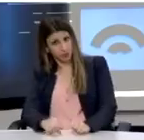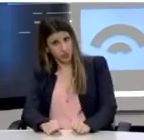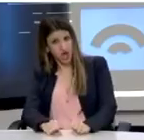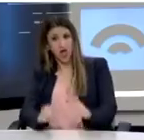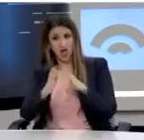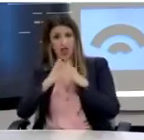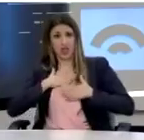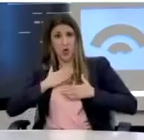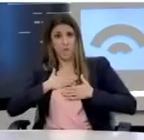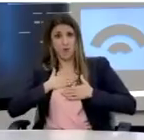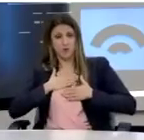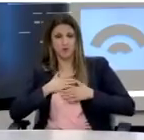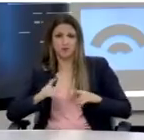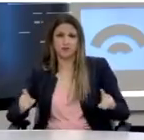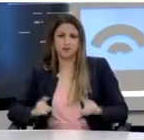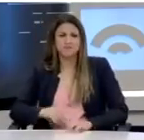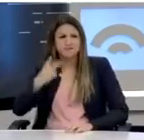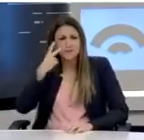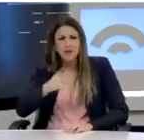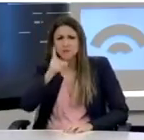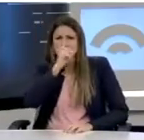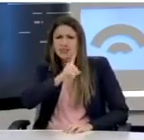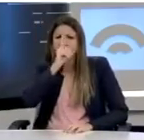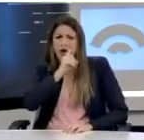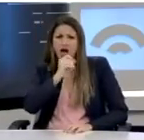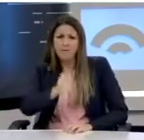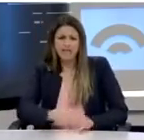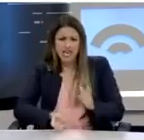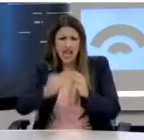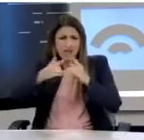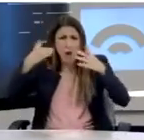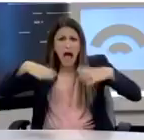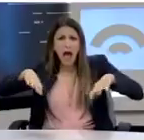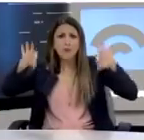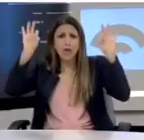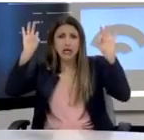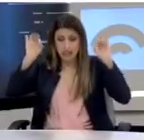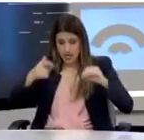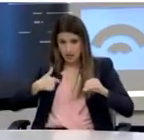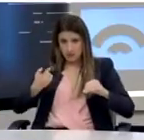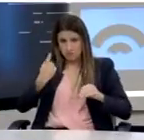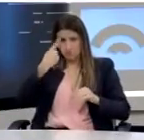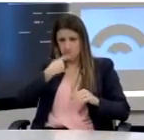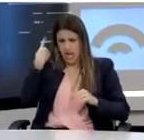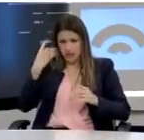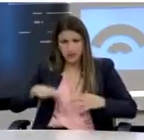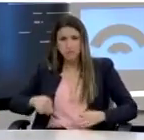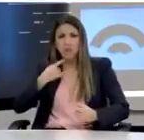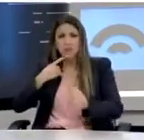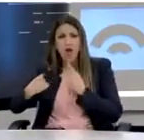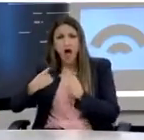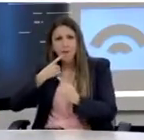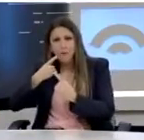Και δεν έχουμε παρά να δούμε την υποκριτική στάση που κράτησε η Νέα Δημοκρατία από την πρώτη στιγμή, κατά τη διάρκεια της διαπραγμάτευσης.